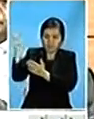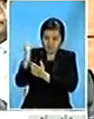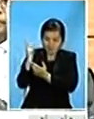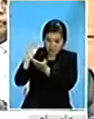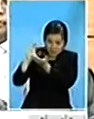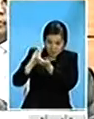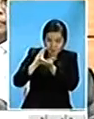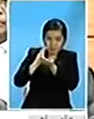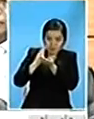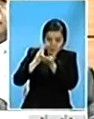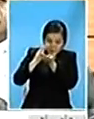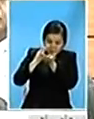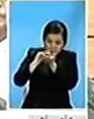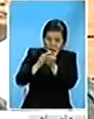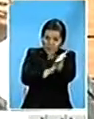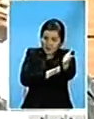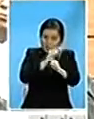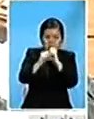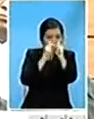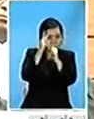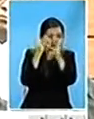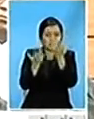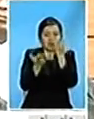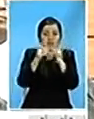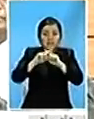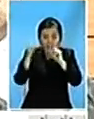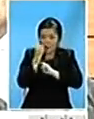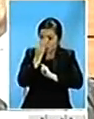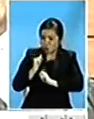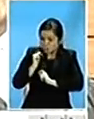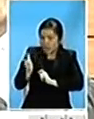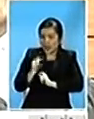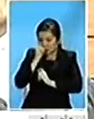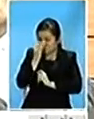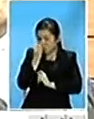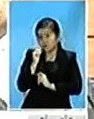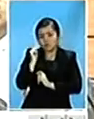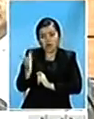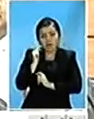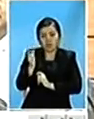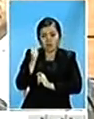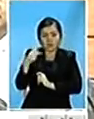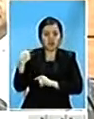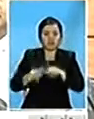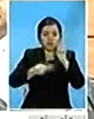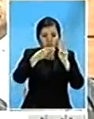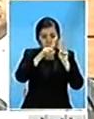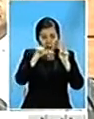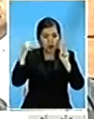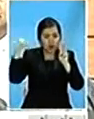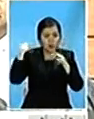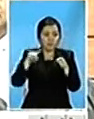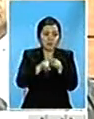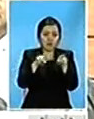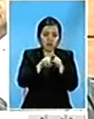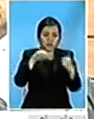จะใช้เวลาอีกหลายปีครับแต่ภาระดอกเบี้ยปีละ 12,000 ล้านเกิดขึ้นทันทีนี่เป็นสิ่งสะท้อนถึงประสิทธิภาพในการบ